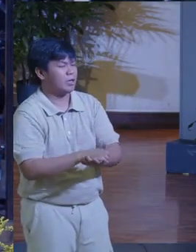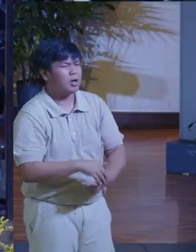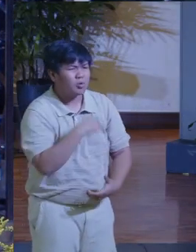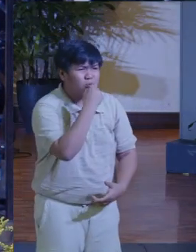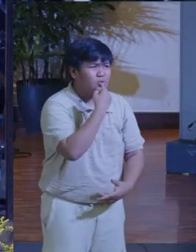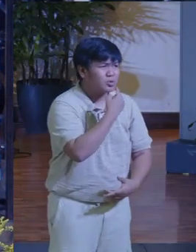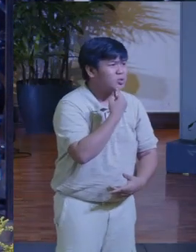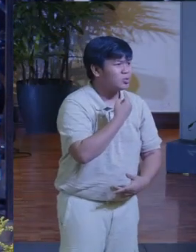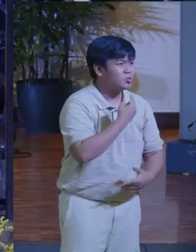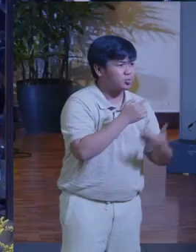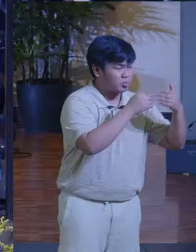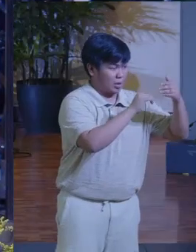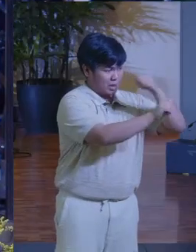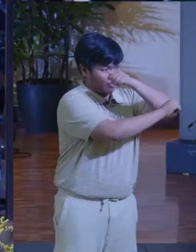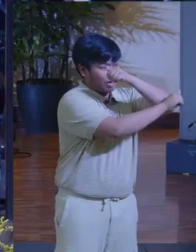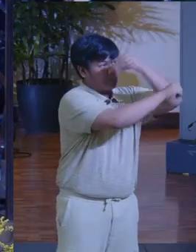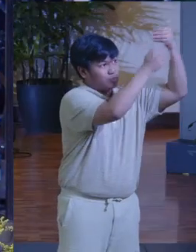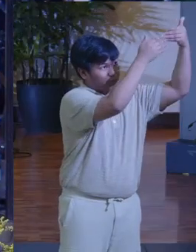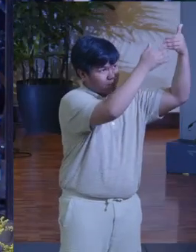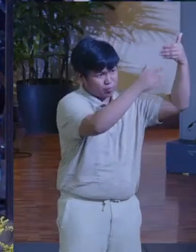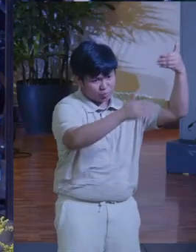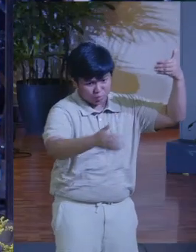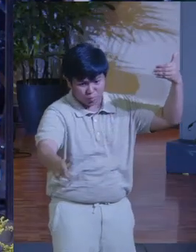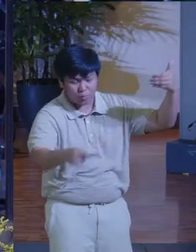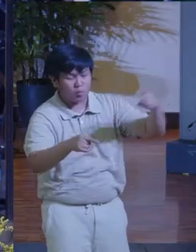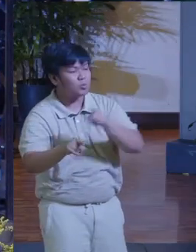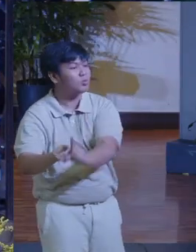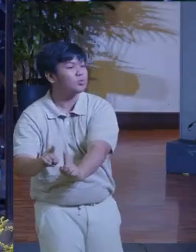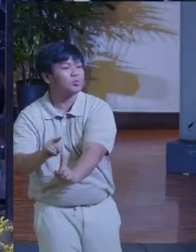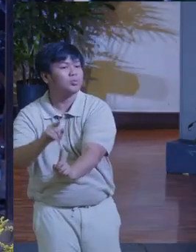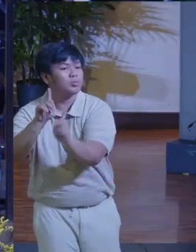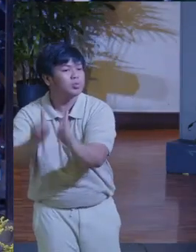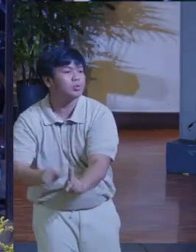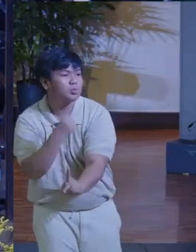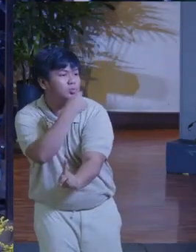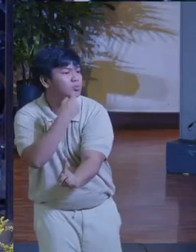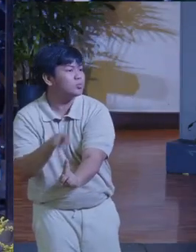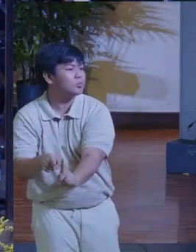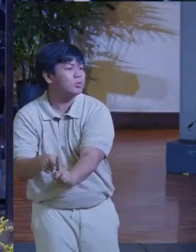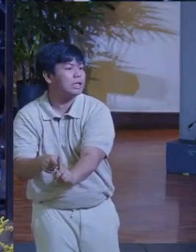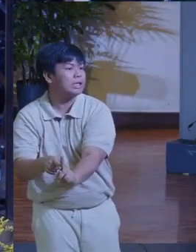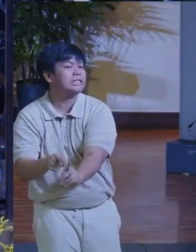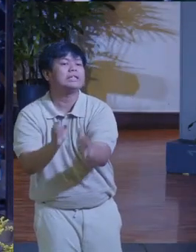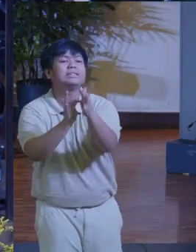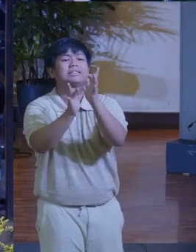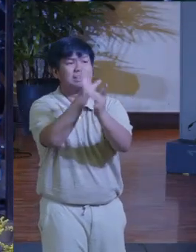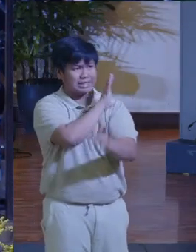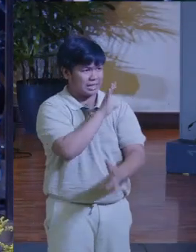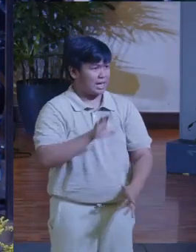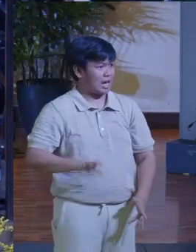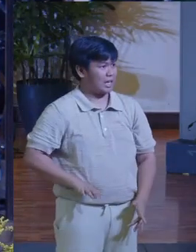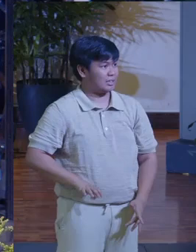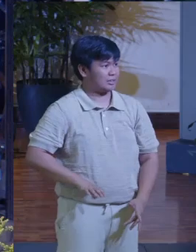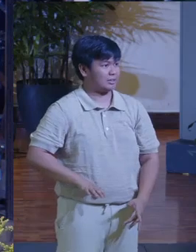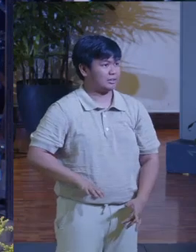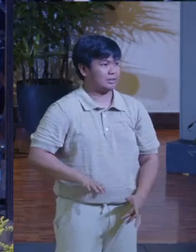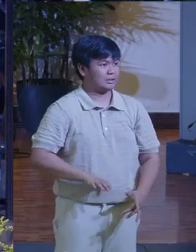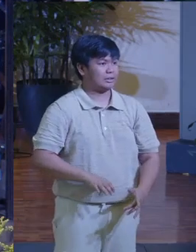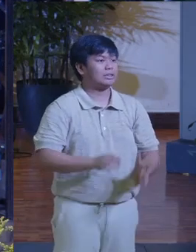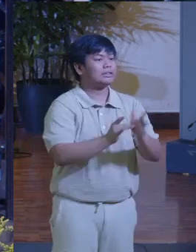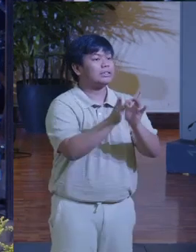sino yun? Sabi sa Galatians 3:13, si Christ yung offspring na yun, sabi ni